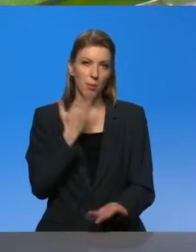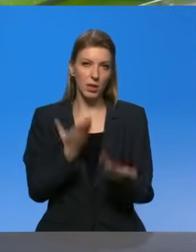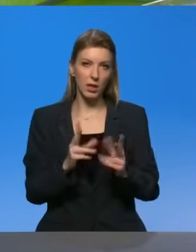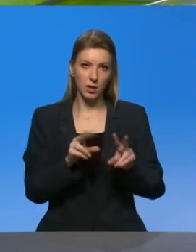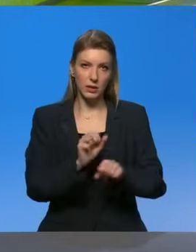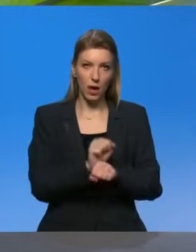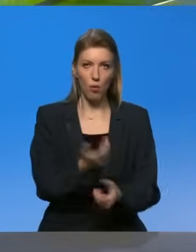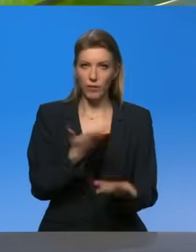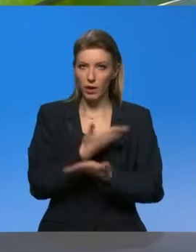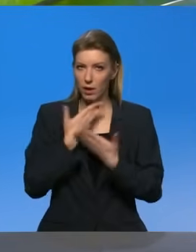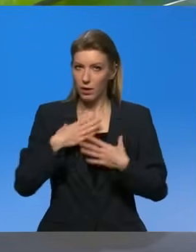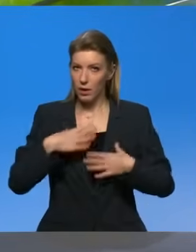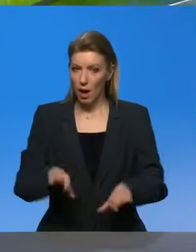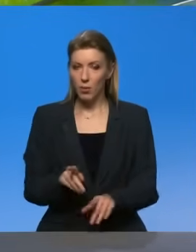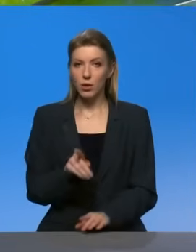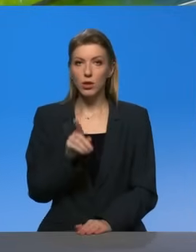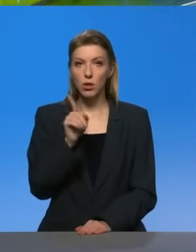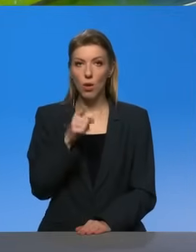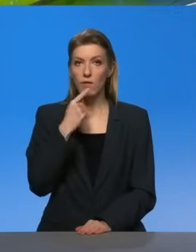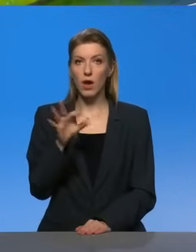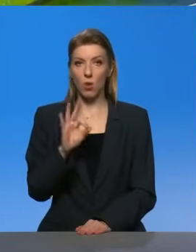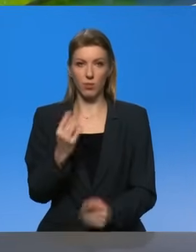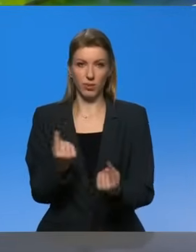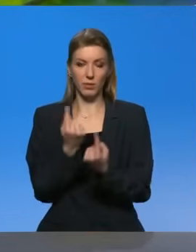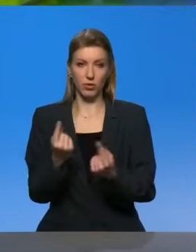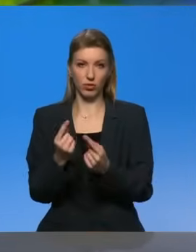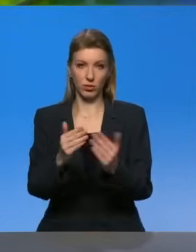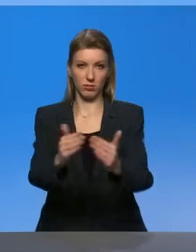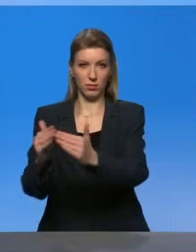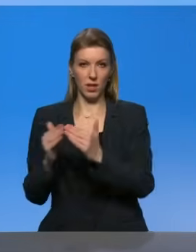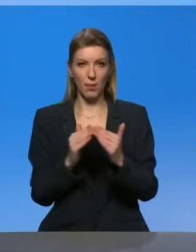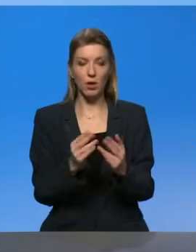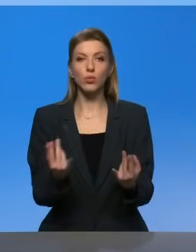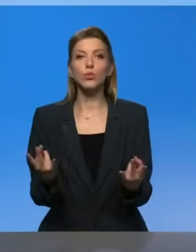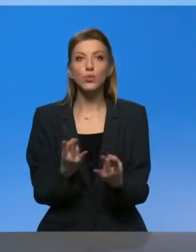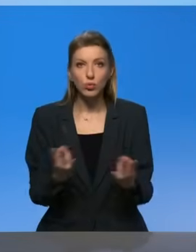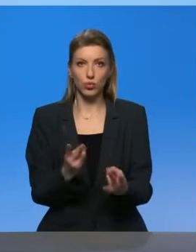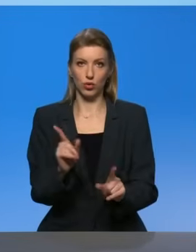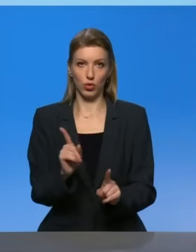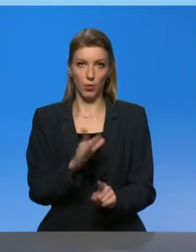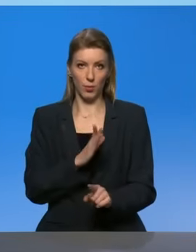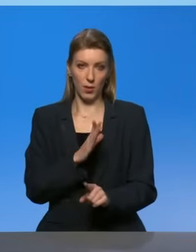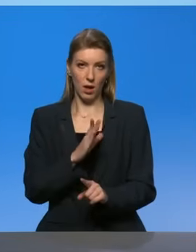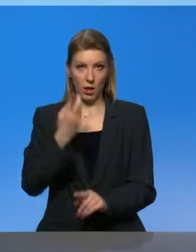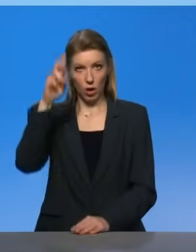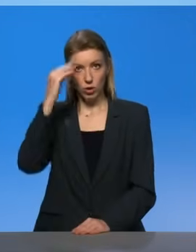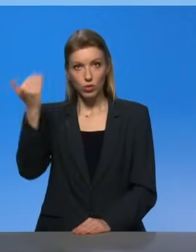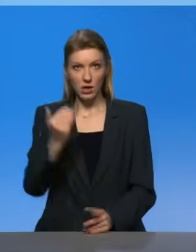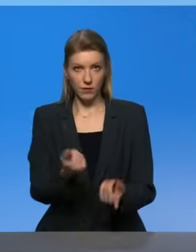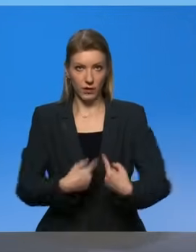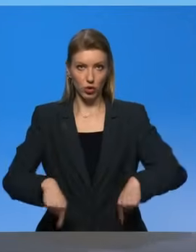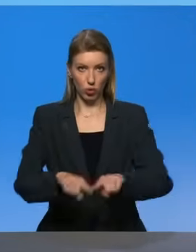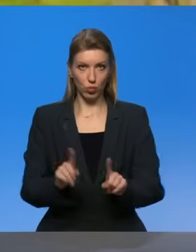любом случае, то, что касается частных домов, это тоже у нас должна быть все-таки государственная структура